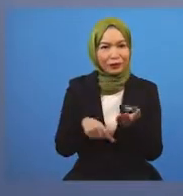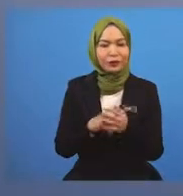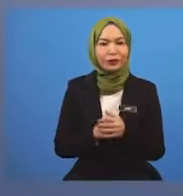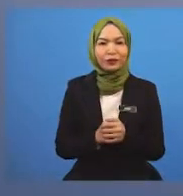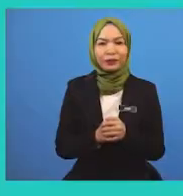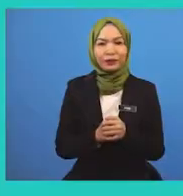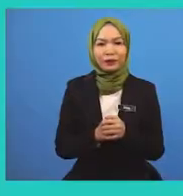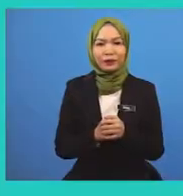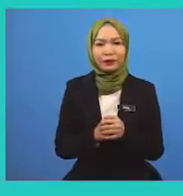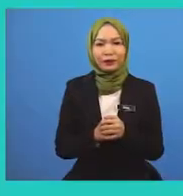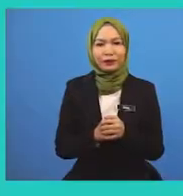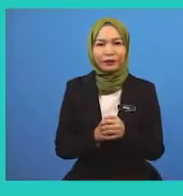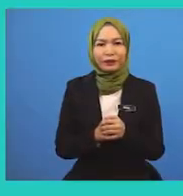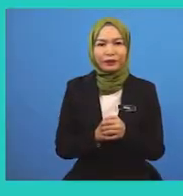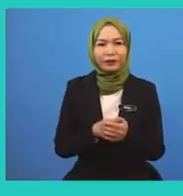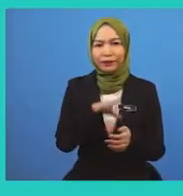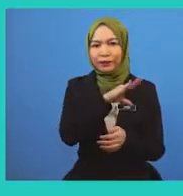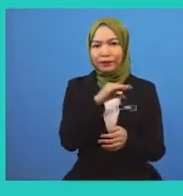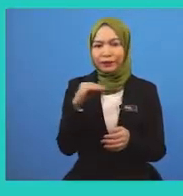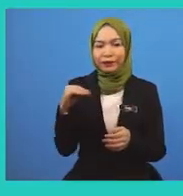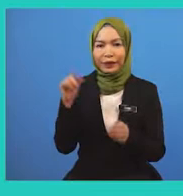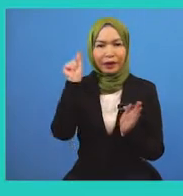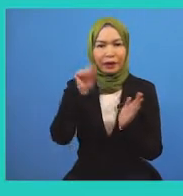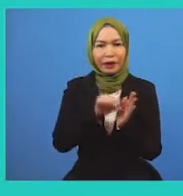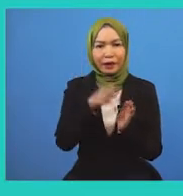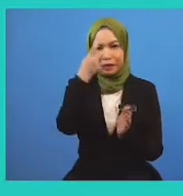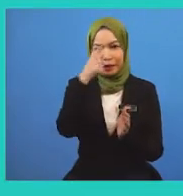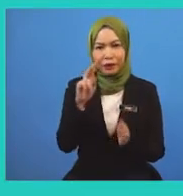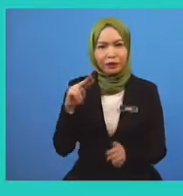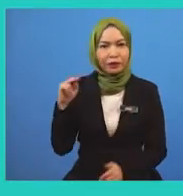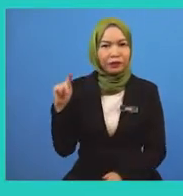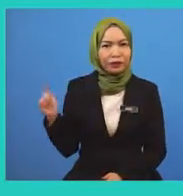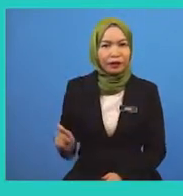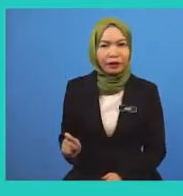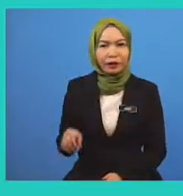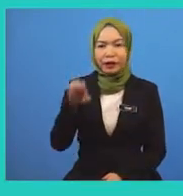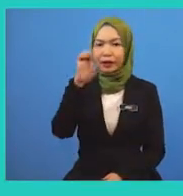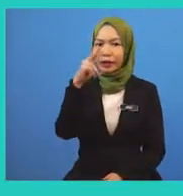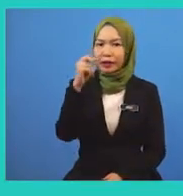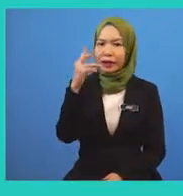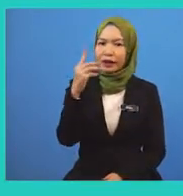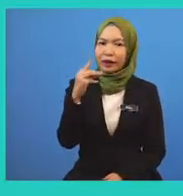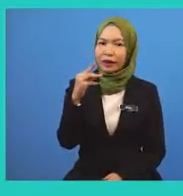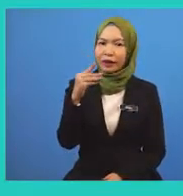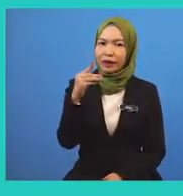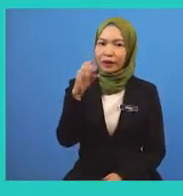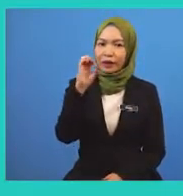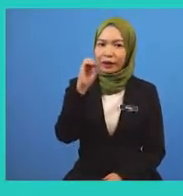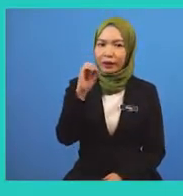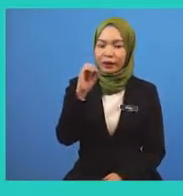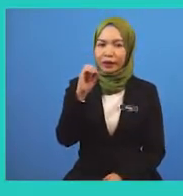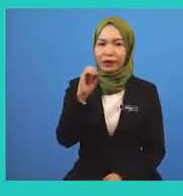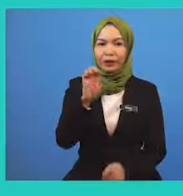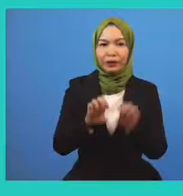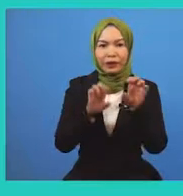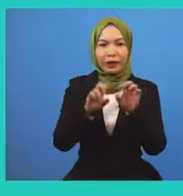Manakala, gambar rajah aras tenaga untuk tindak balas endotermik kelihatan seperti tangga